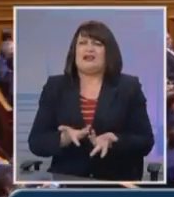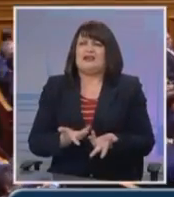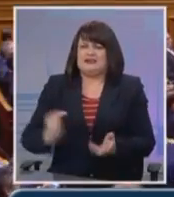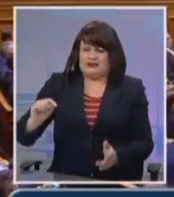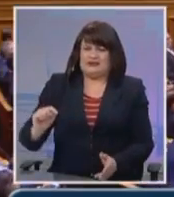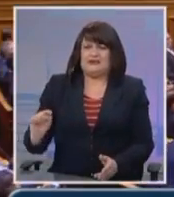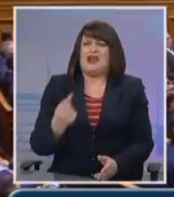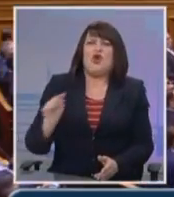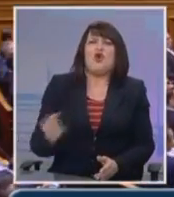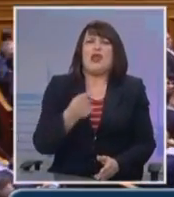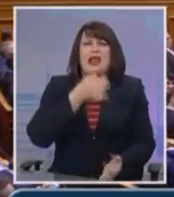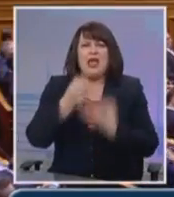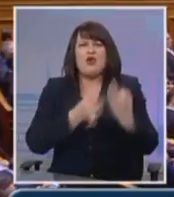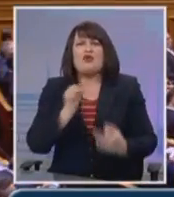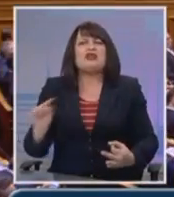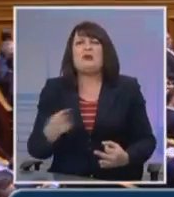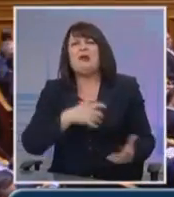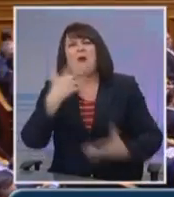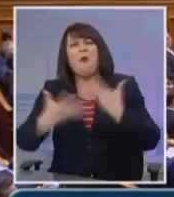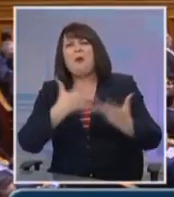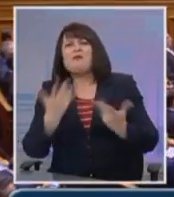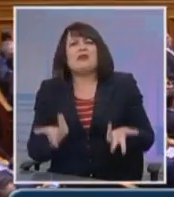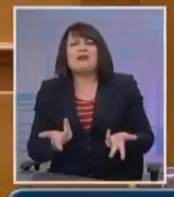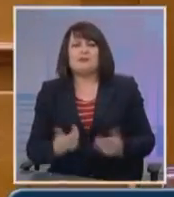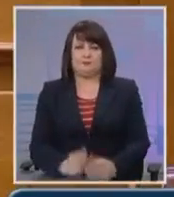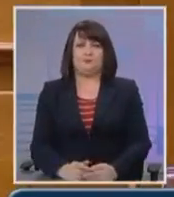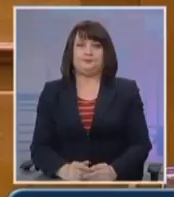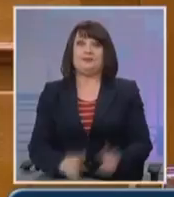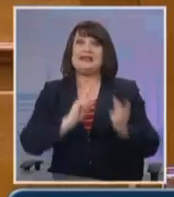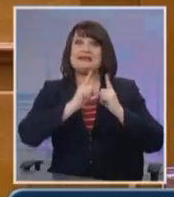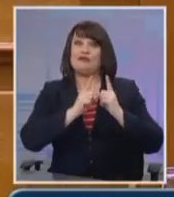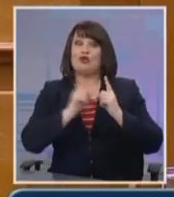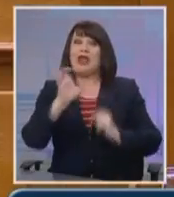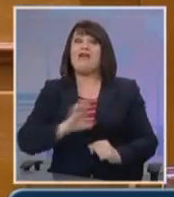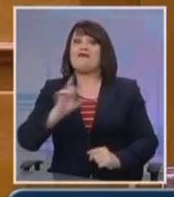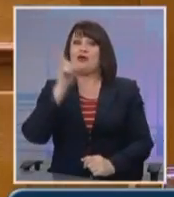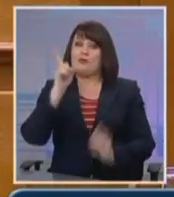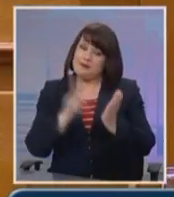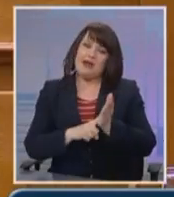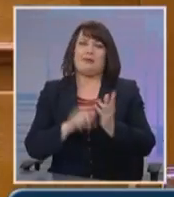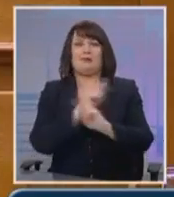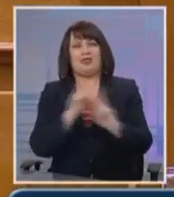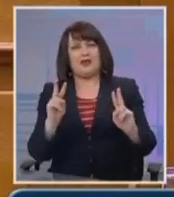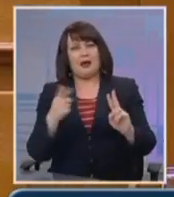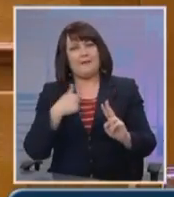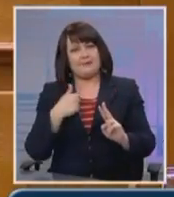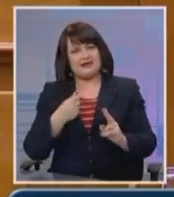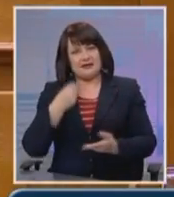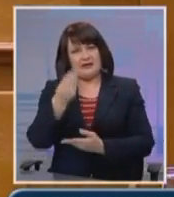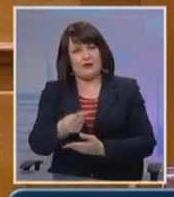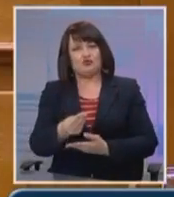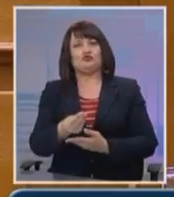τα οποία λέμε. Λοιπόν, η συμφωνία λοιπόν αυτή με τους εταίρους μας είναι σαφής. Εμείς θα προσφέρουμε και